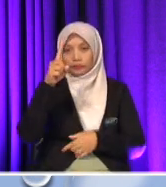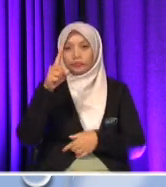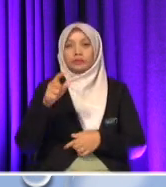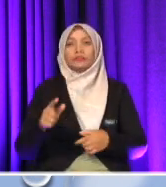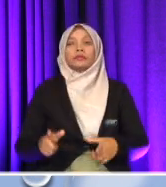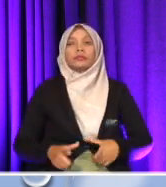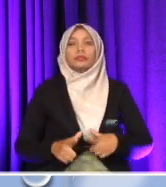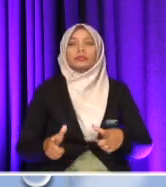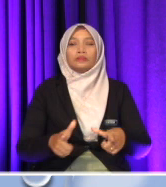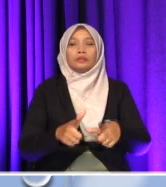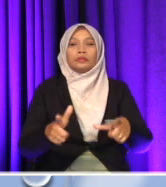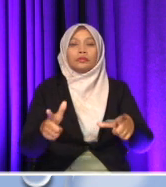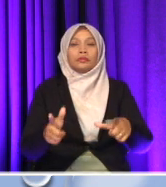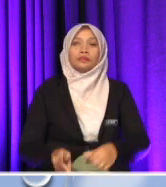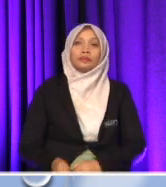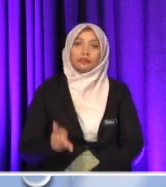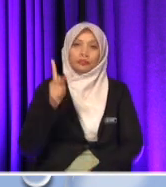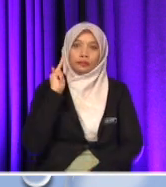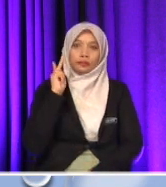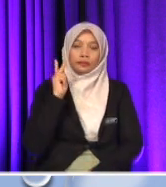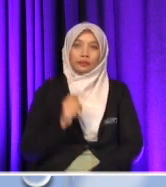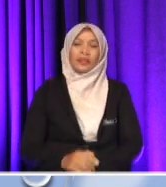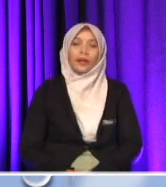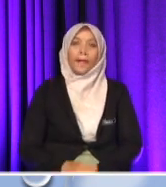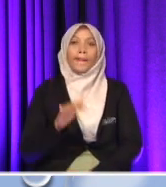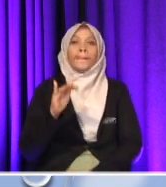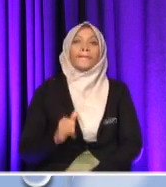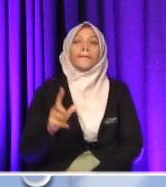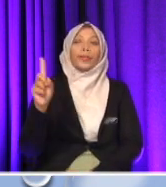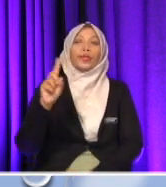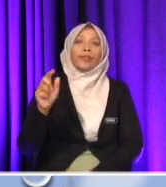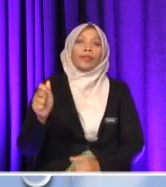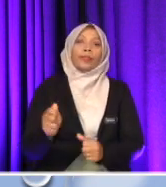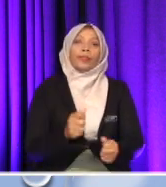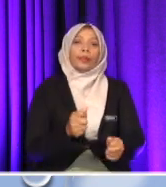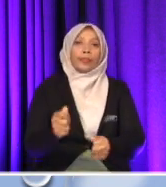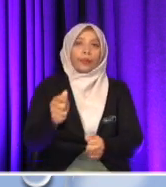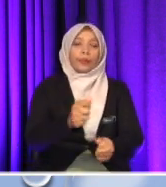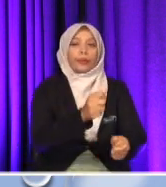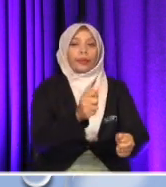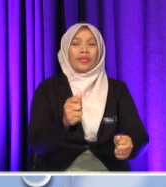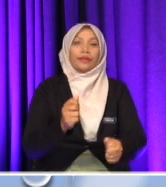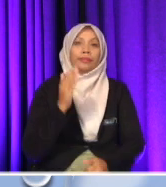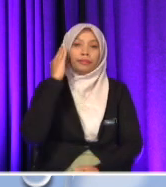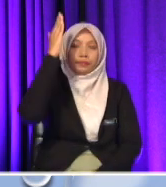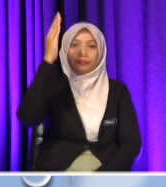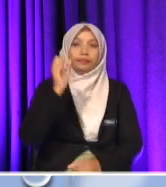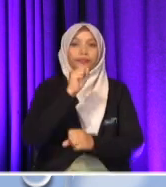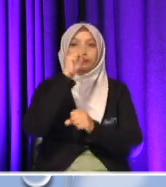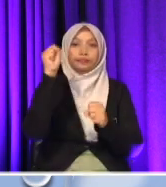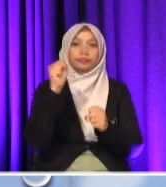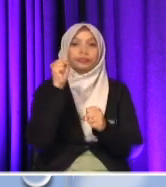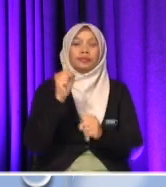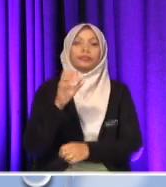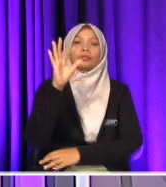litar kapasitor ni atau litar pemuat ni tadi, yang mana arus akan sentiasa mendali voltan sebanyak 90 darjah. Sini